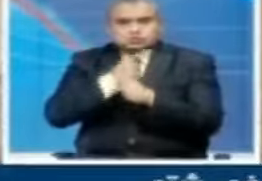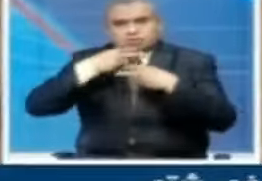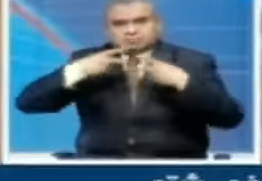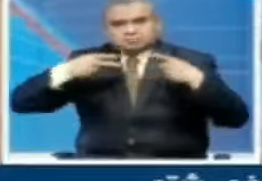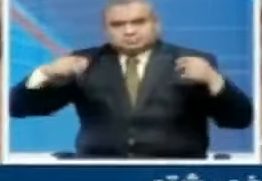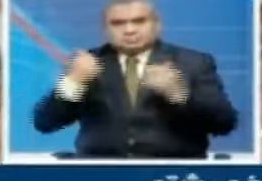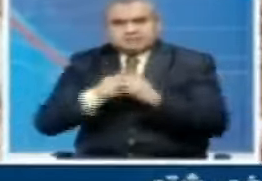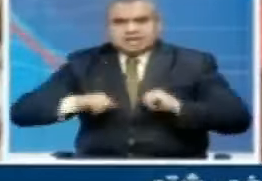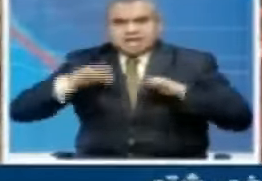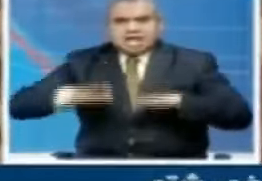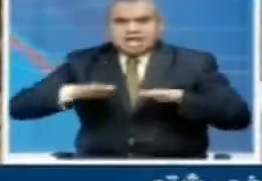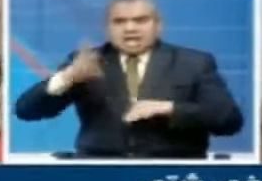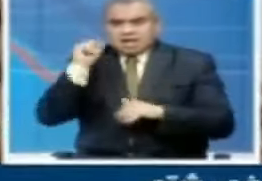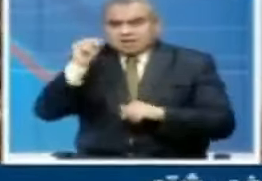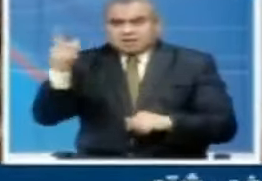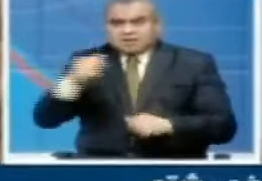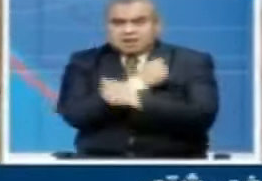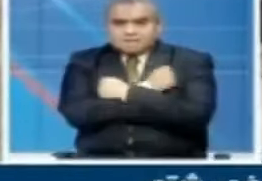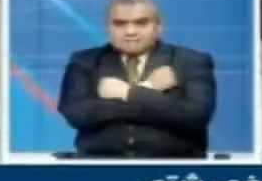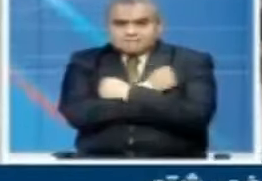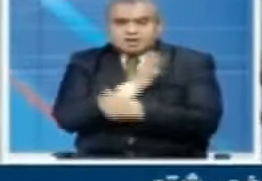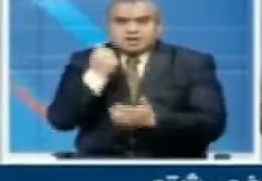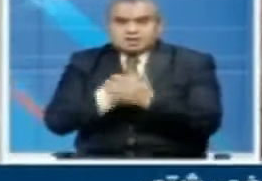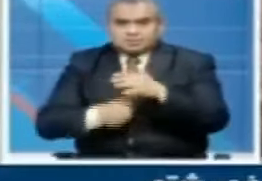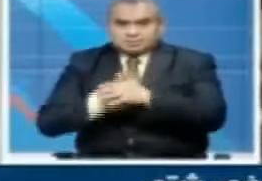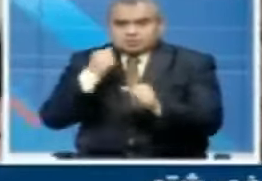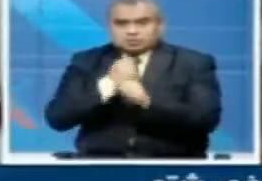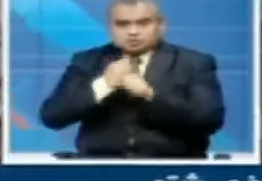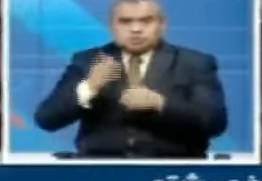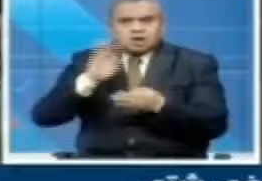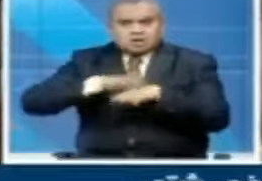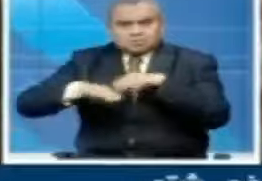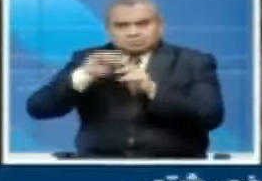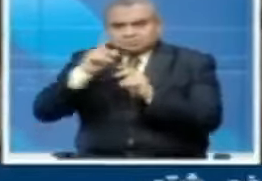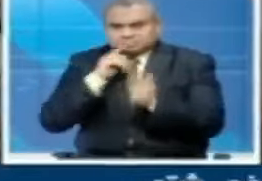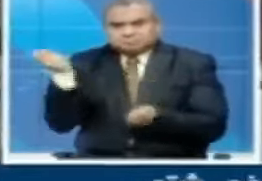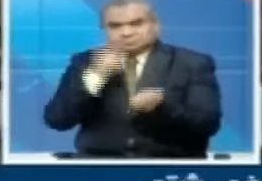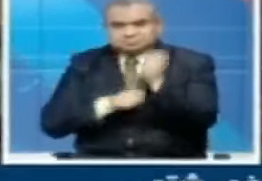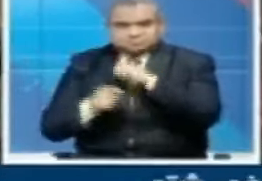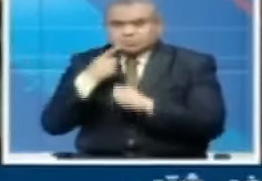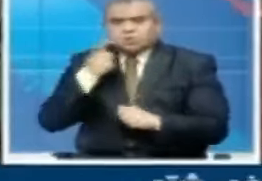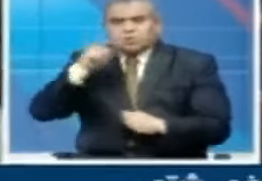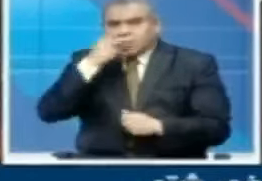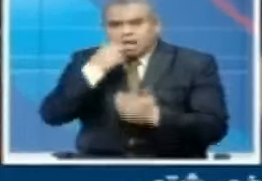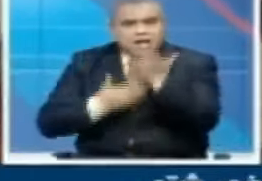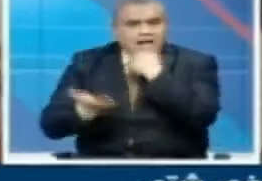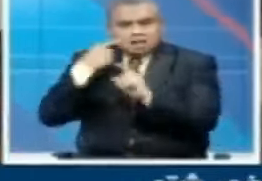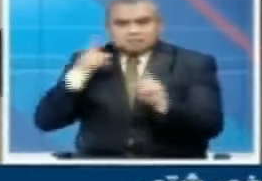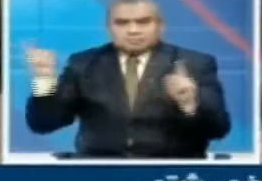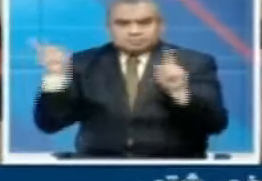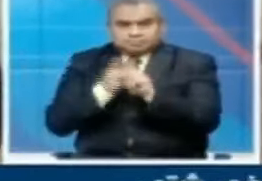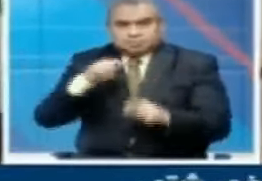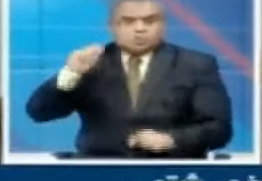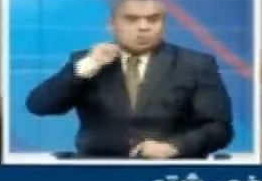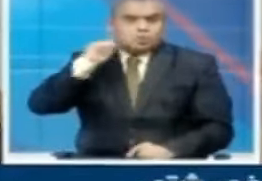مناحي الحياة. المتحف يعرض مفردات التراث والأدوات المستخدمة في الحياة اليومية في الماضي. المحافظ